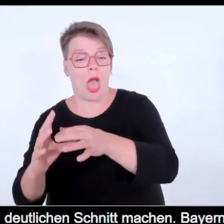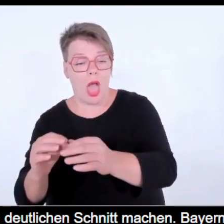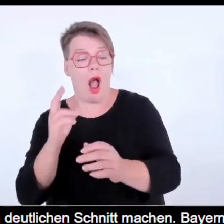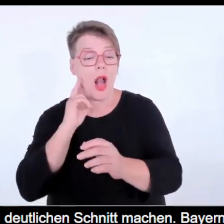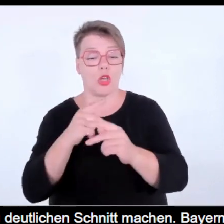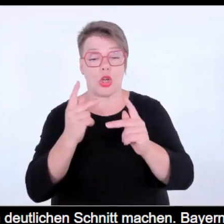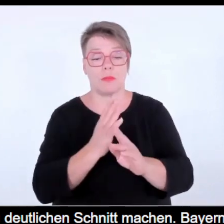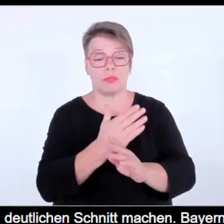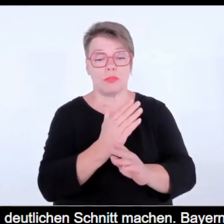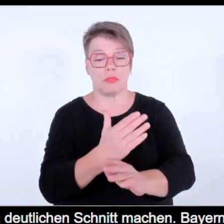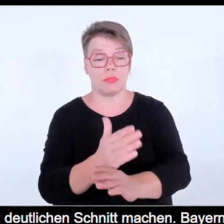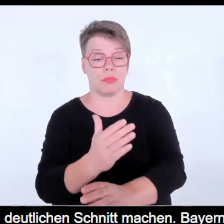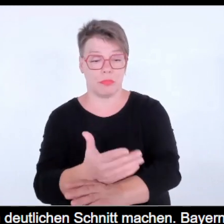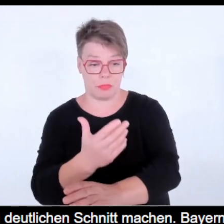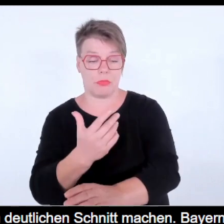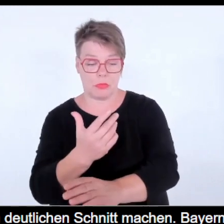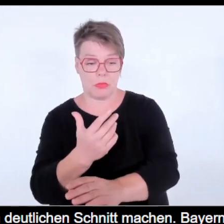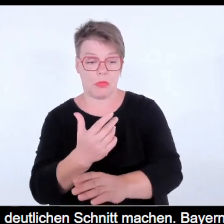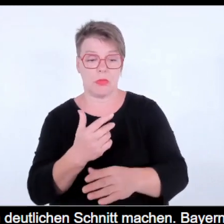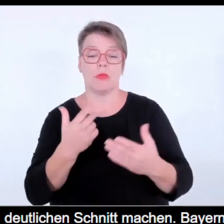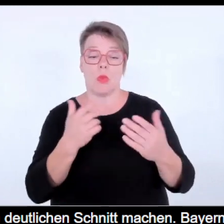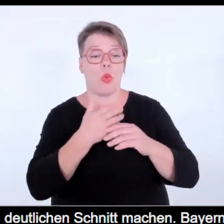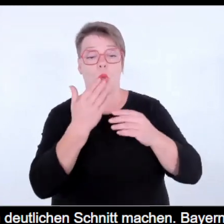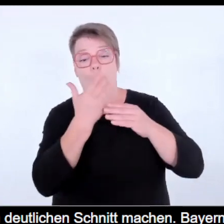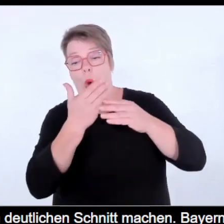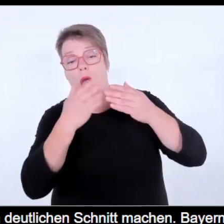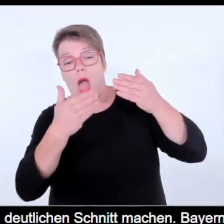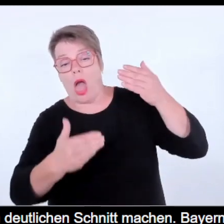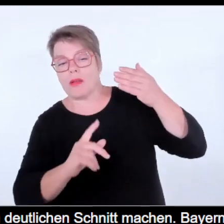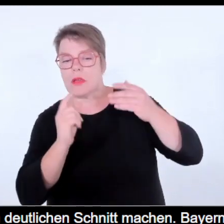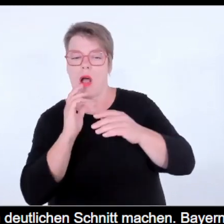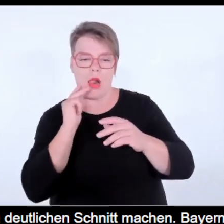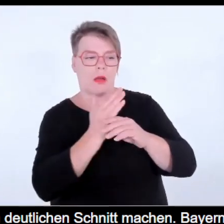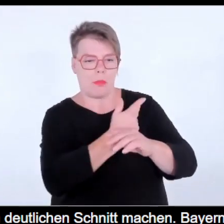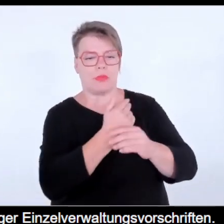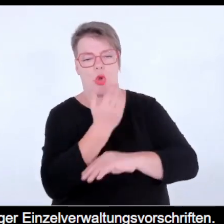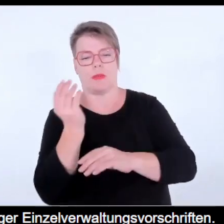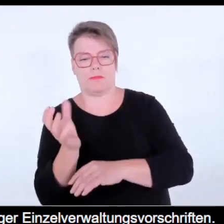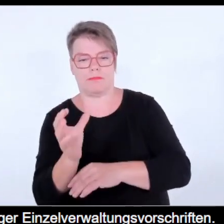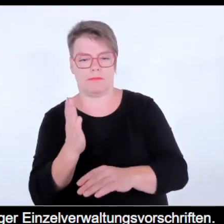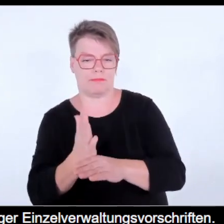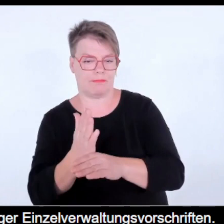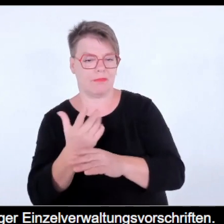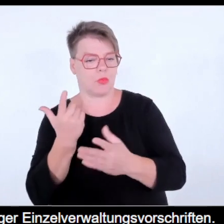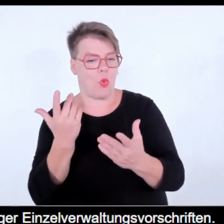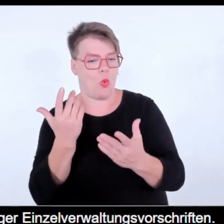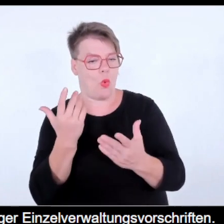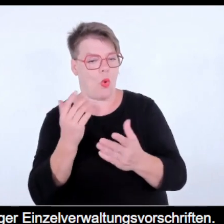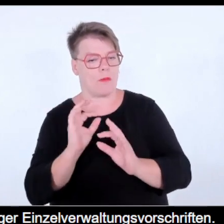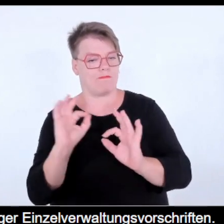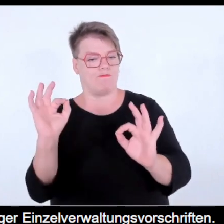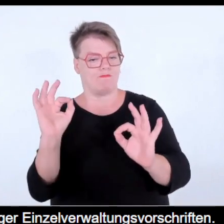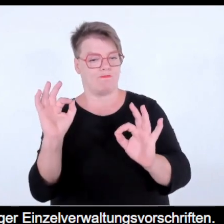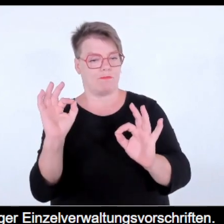Gebührenmoratorium. Und der Verwaltung soll der Staat nichts verdienen. Staatliche Gebühren werden für zwei Jahre eingefroren.